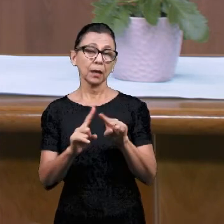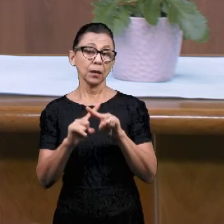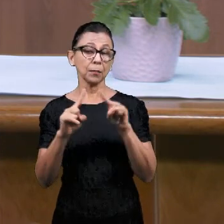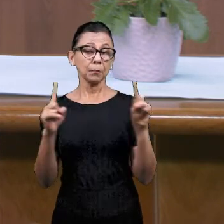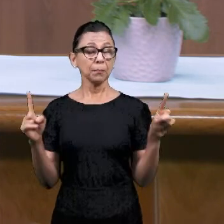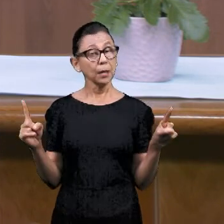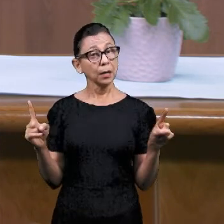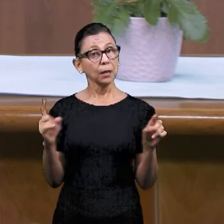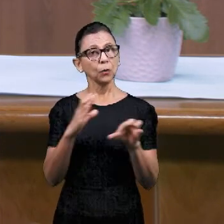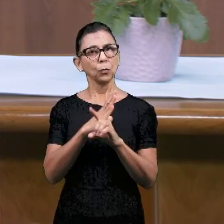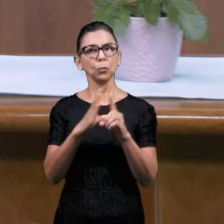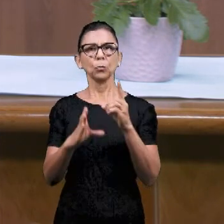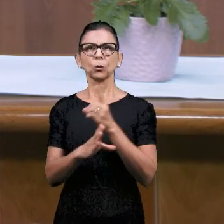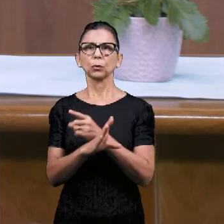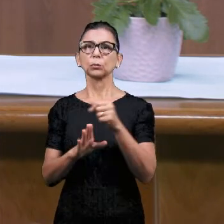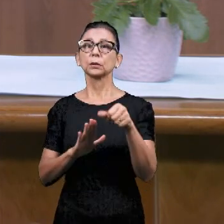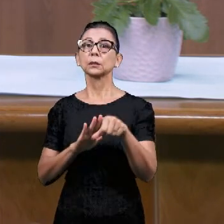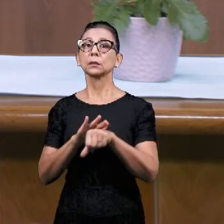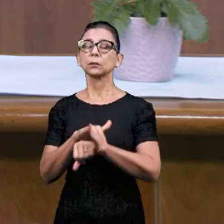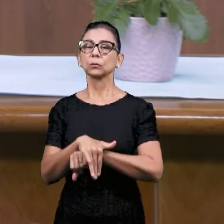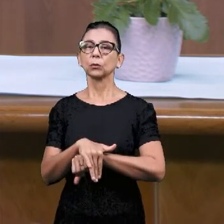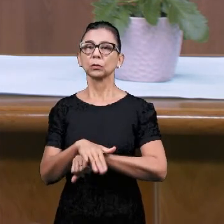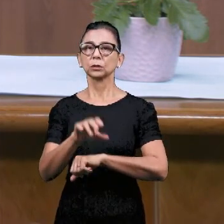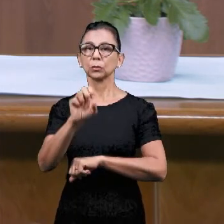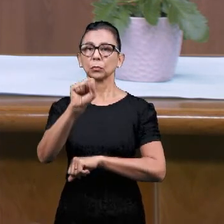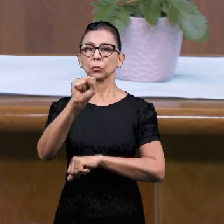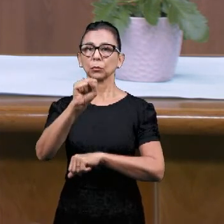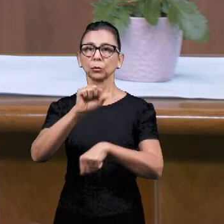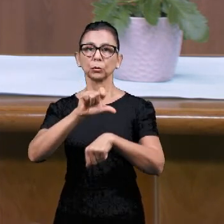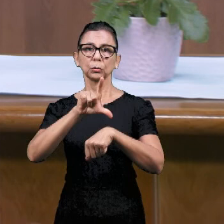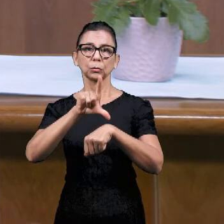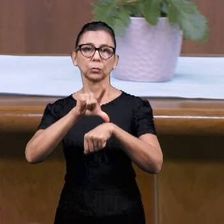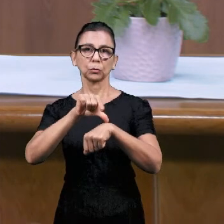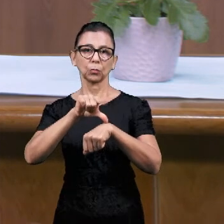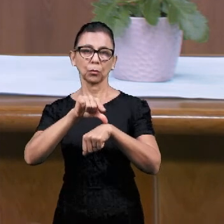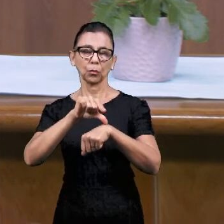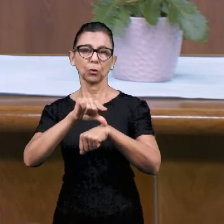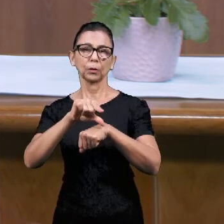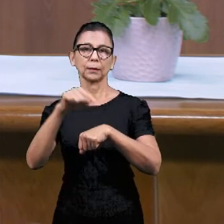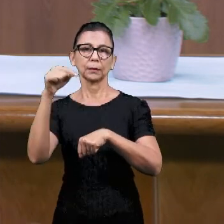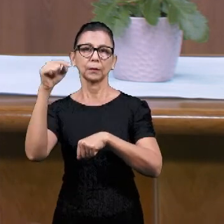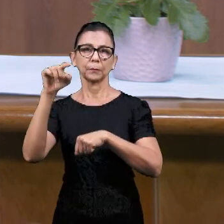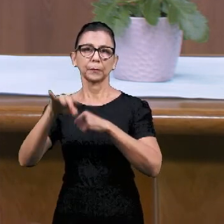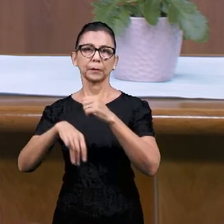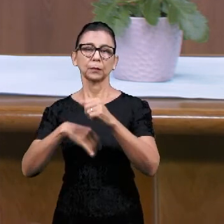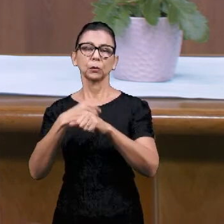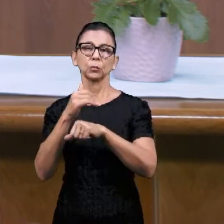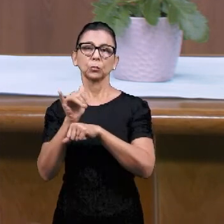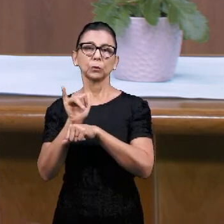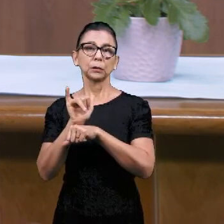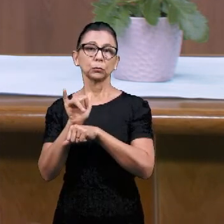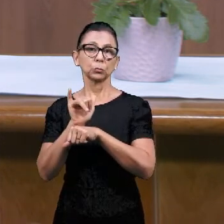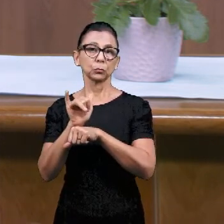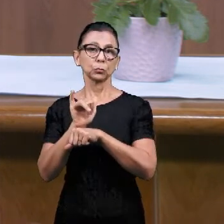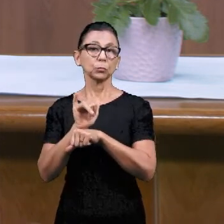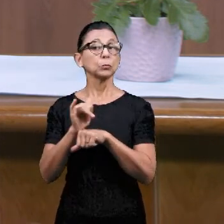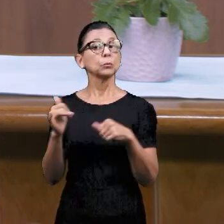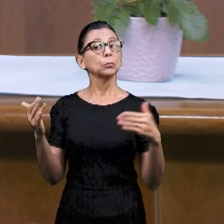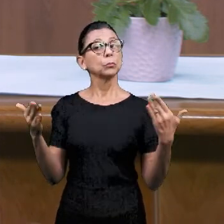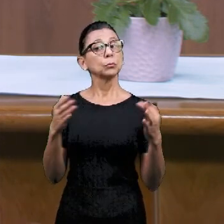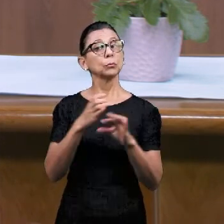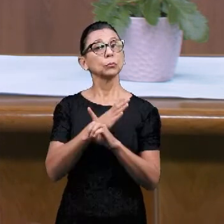une information spéciale pour le culte à 20h transmis par notre canal YouTube. C'est qu'aujourd'hui, le